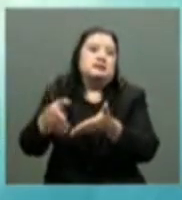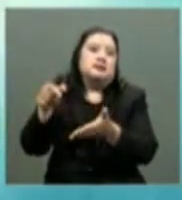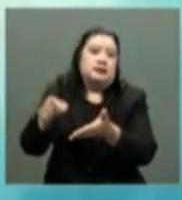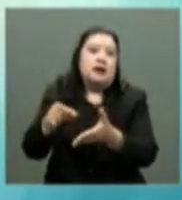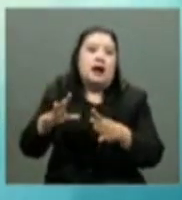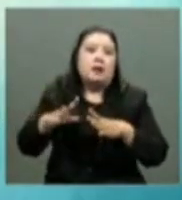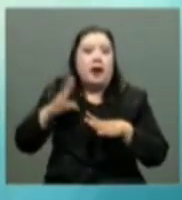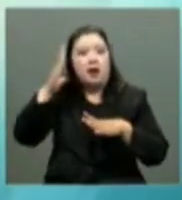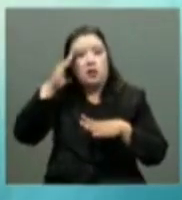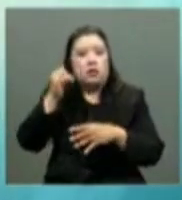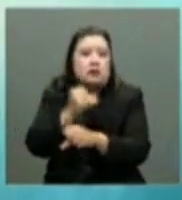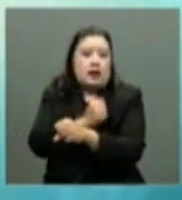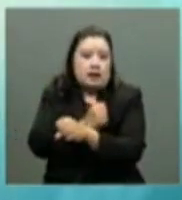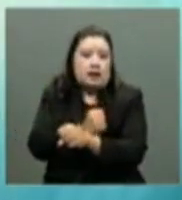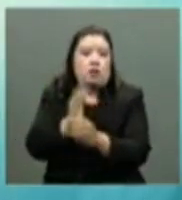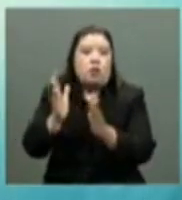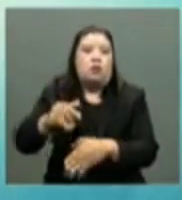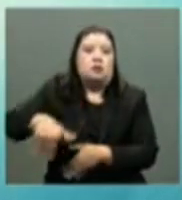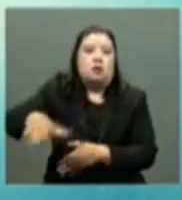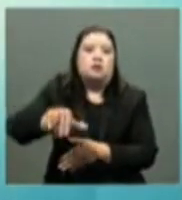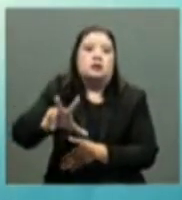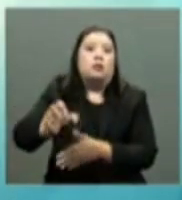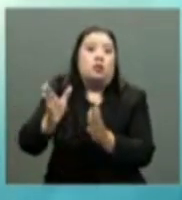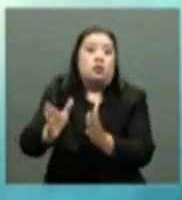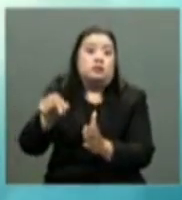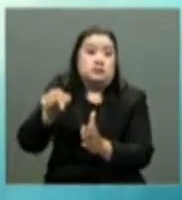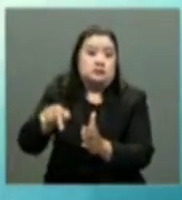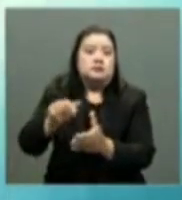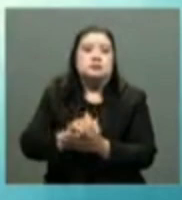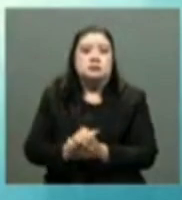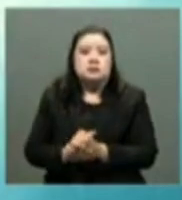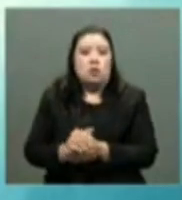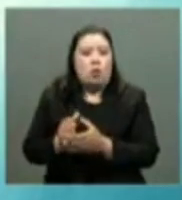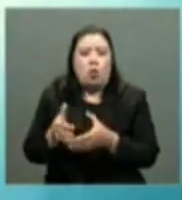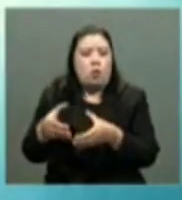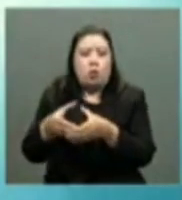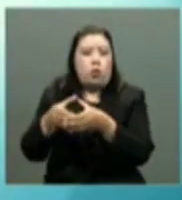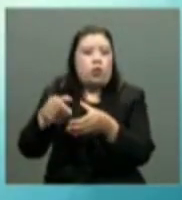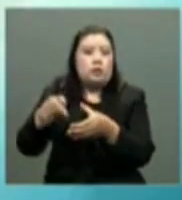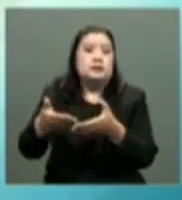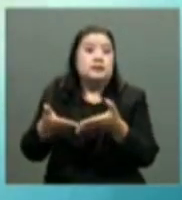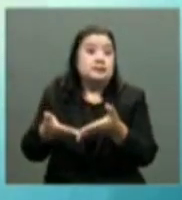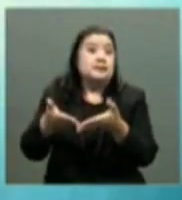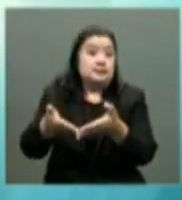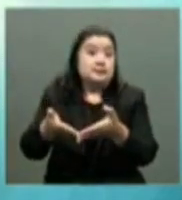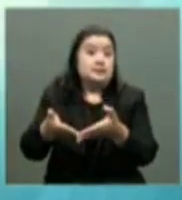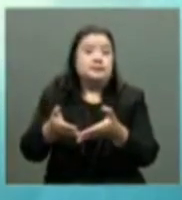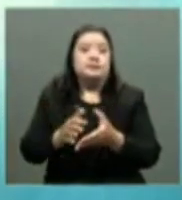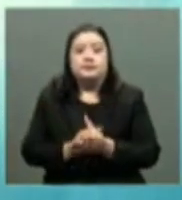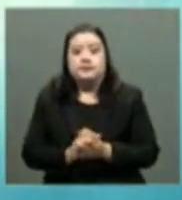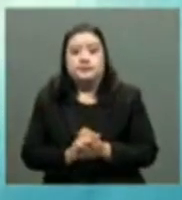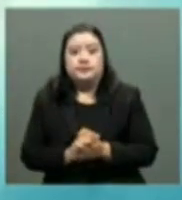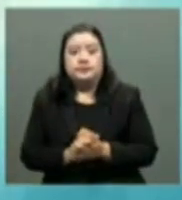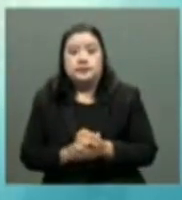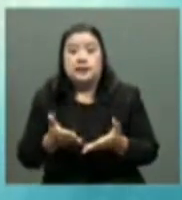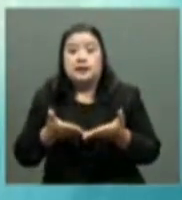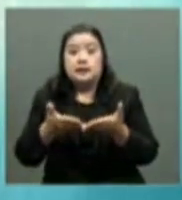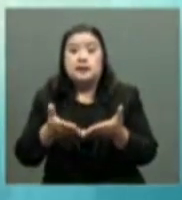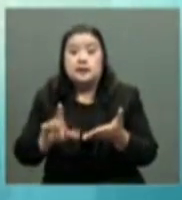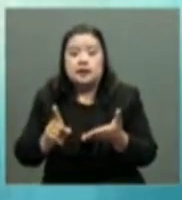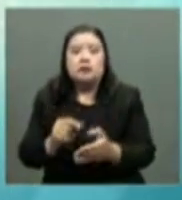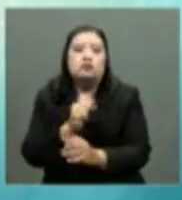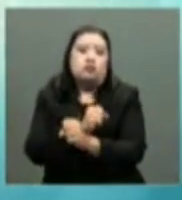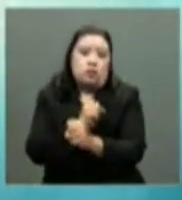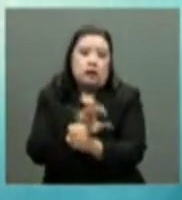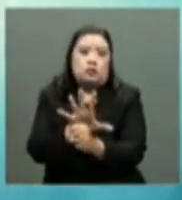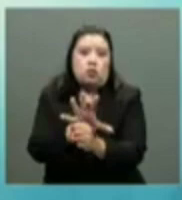แล้วก็ย้ายแรงงานนะครับออกมาที่แน่นหนาเนี่ยมาอยู่ตรงนี้ซะนะครับเพื่อป้องกันการแพร่ระบาดของ